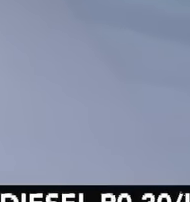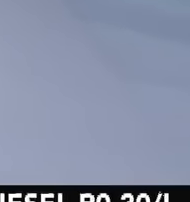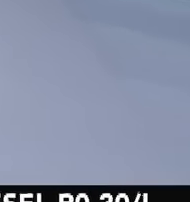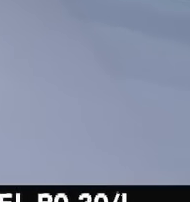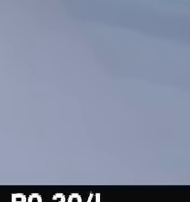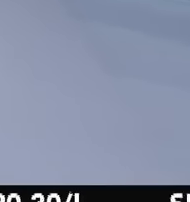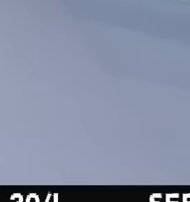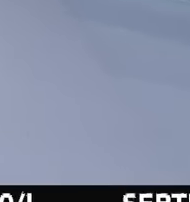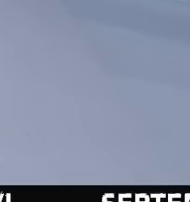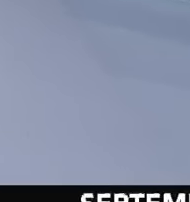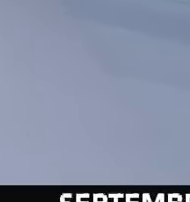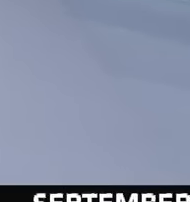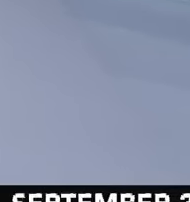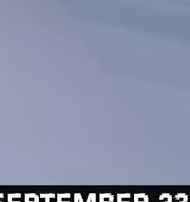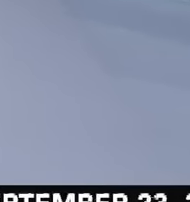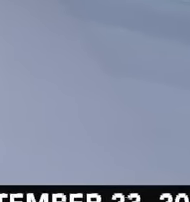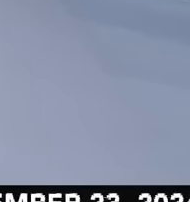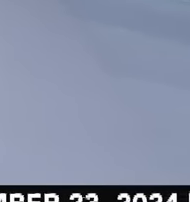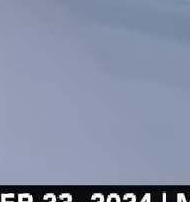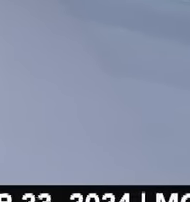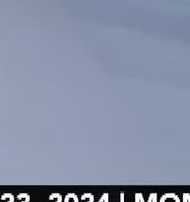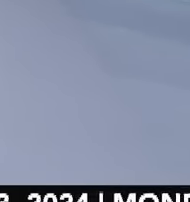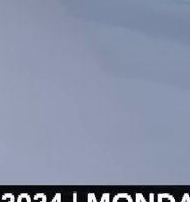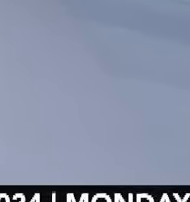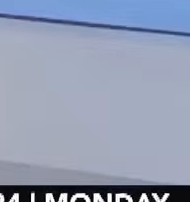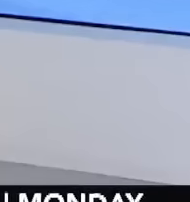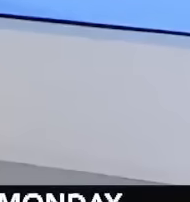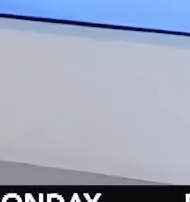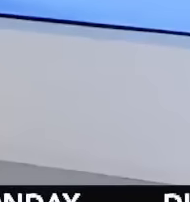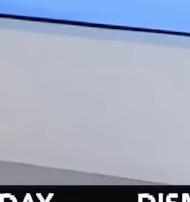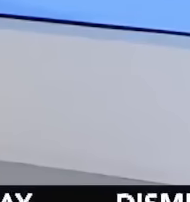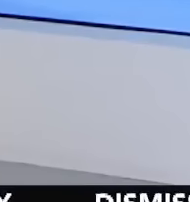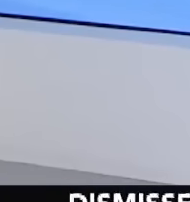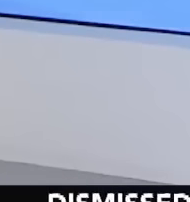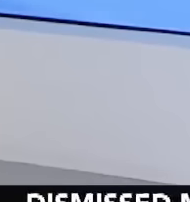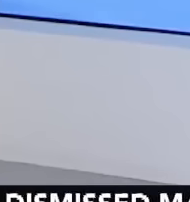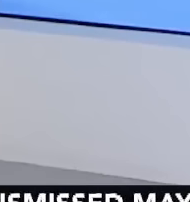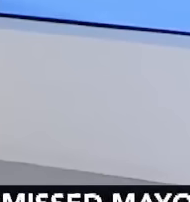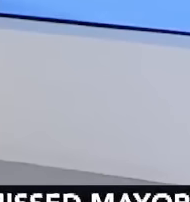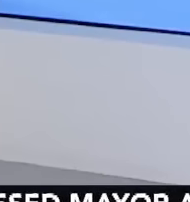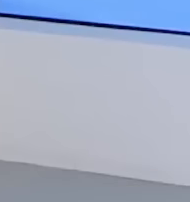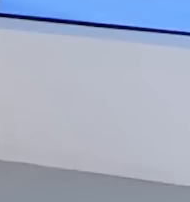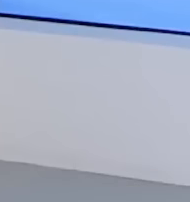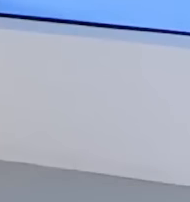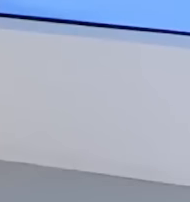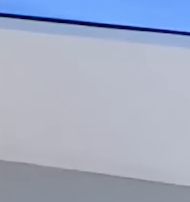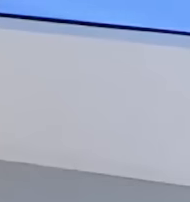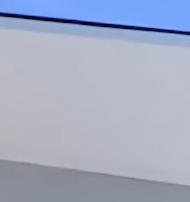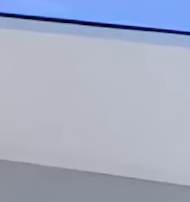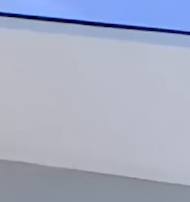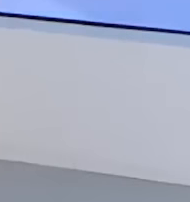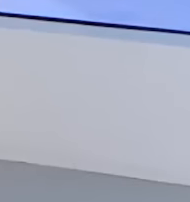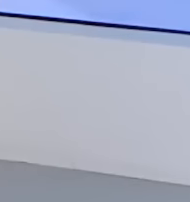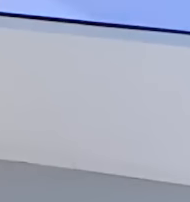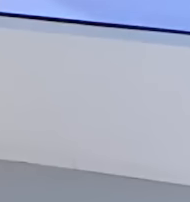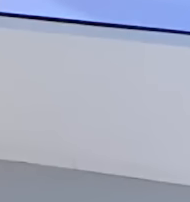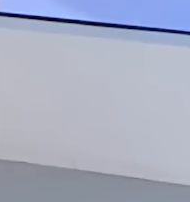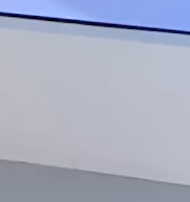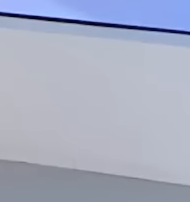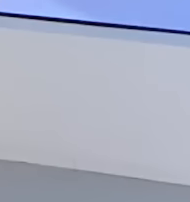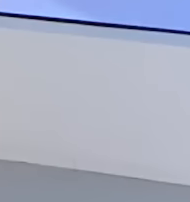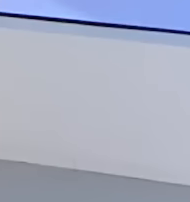na lang, Pasko na. Sa ngalan ni Connie Season, ako po si Katrina Sol. Sa ngalan naman ni Raffy Tima, ako po si Chino Gaston. Kasama nyo rin po